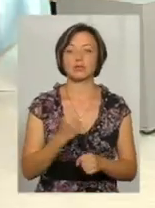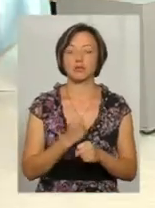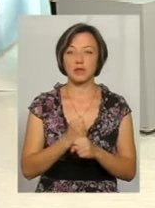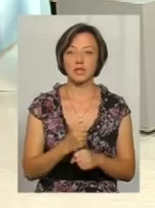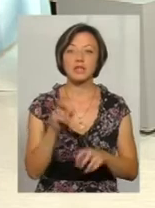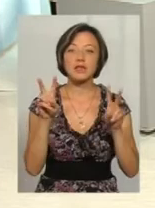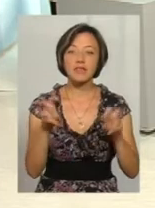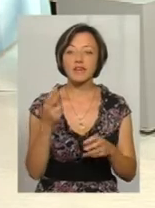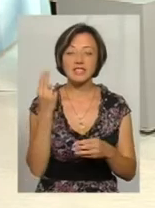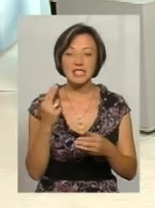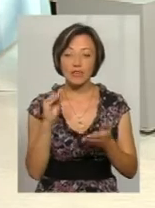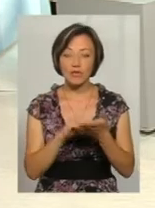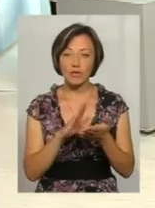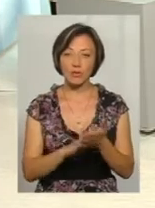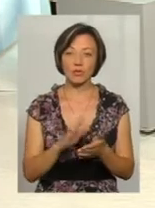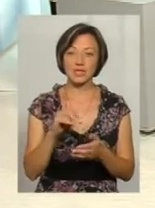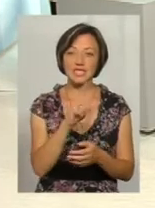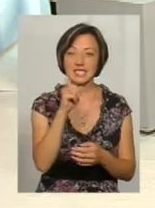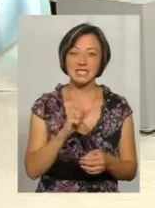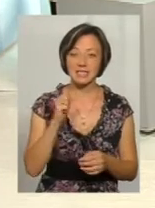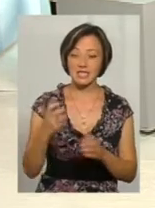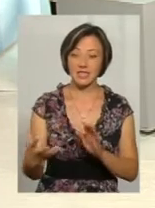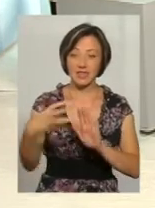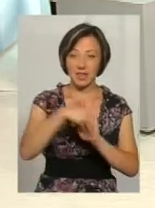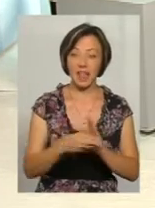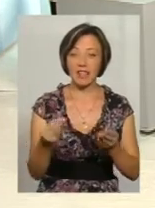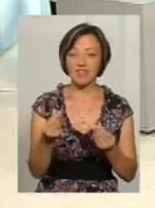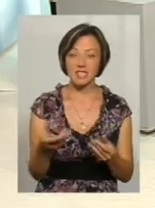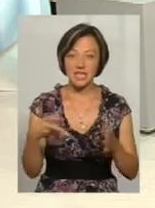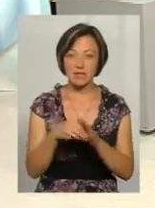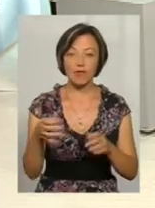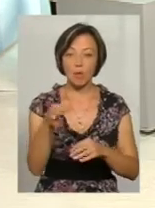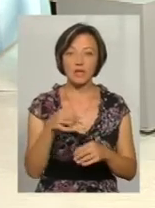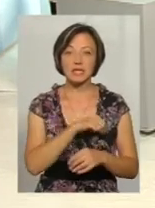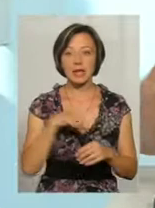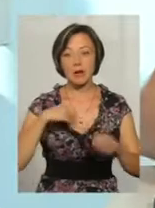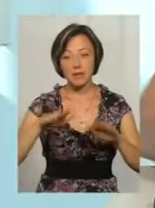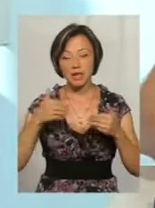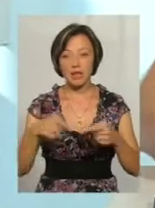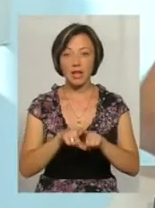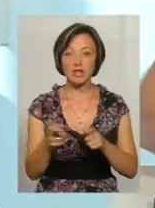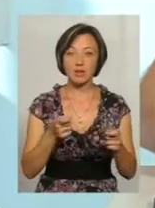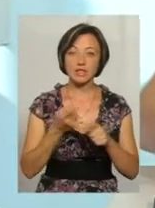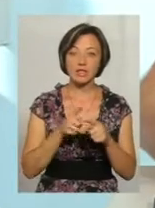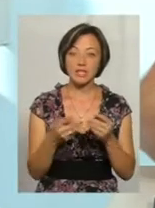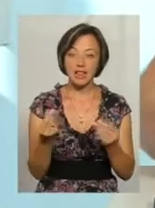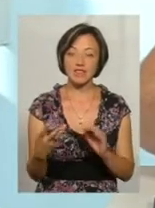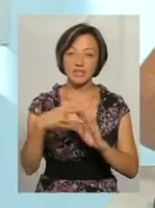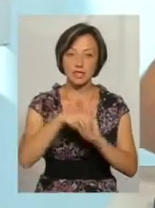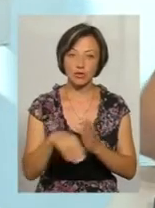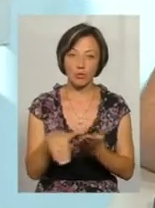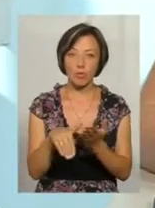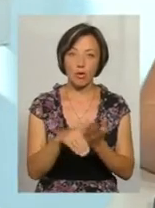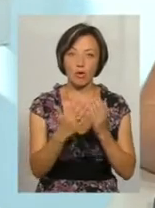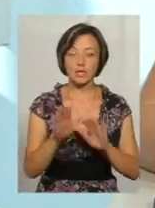назвав хоч одну цифру, коли він завів інвестиції в області. Він був особисто ініціатором. Чи він так скерував, що ці інвестиції зайшли з допомогою